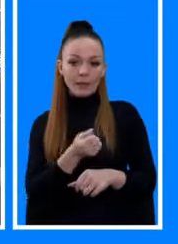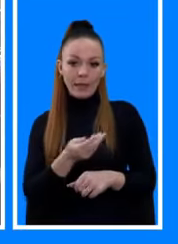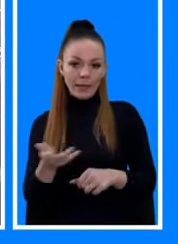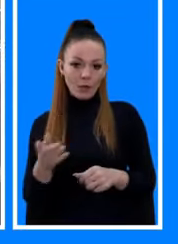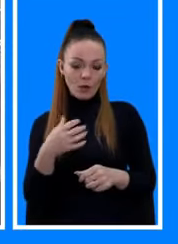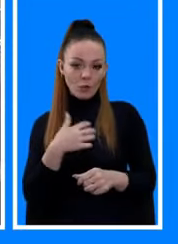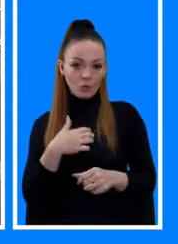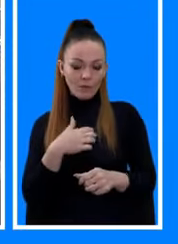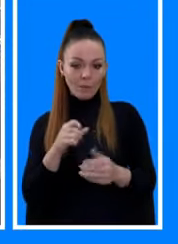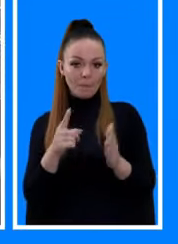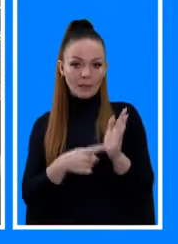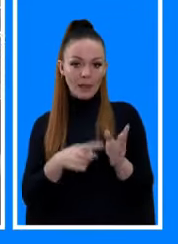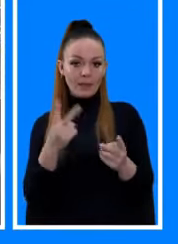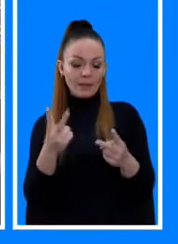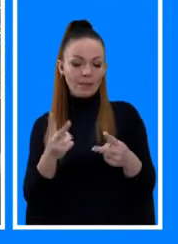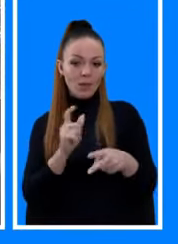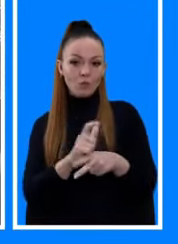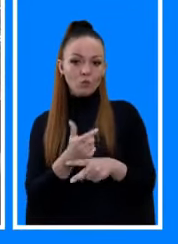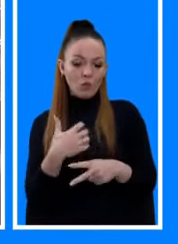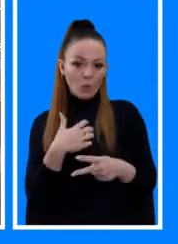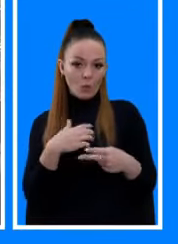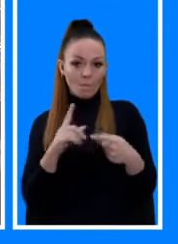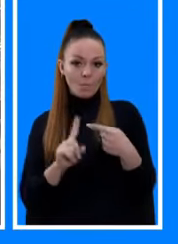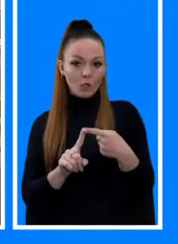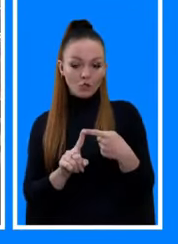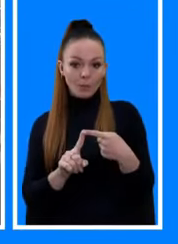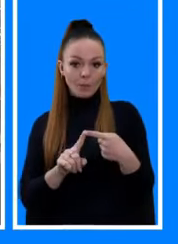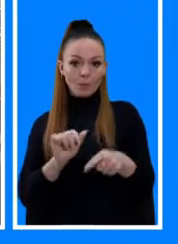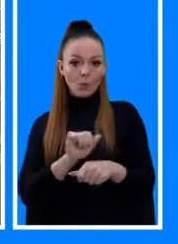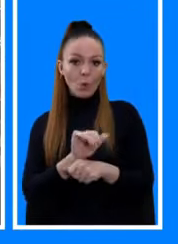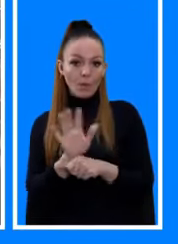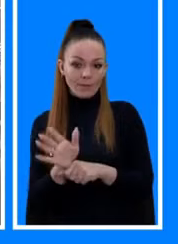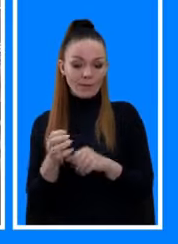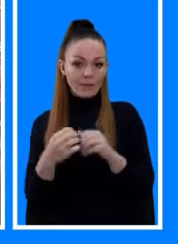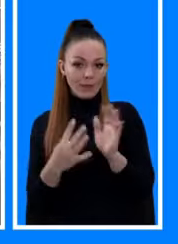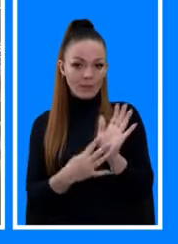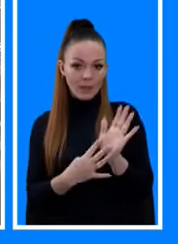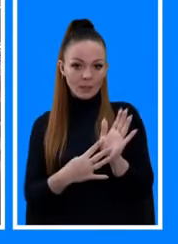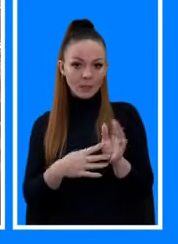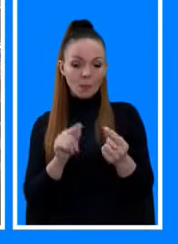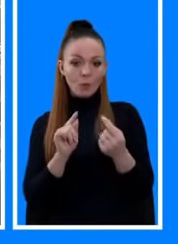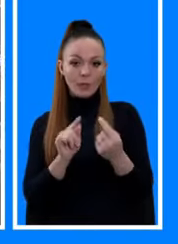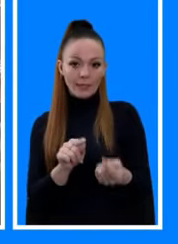Два найактуальніших. Перше – це COVID-19, протидія